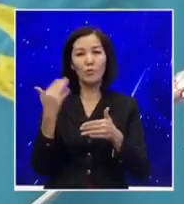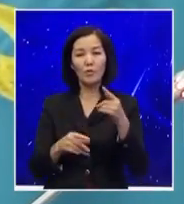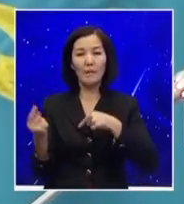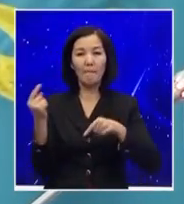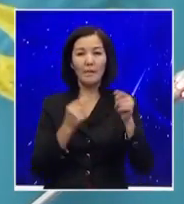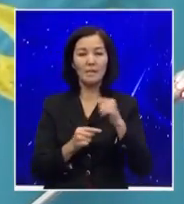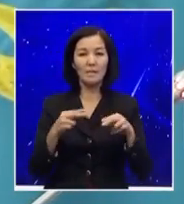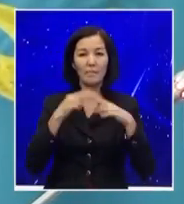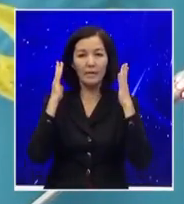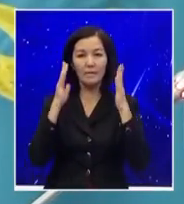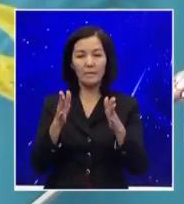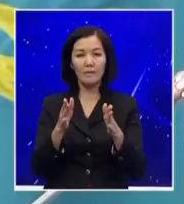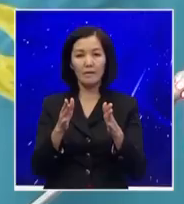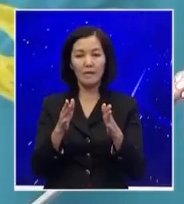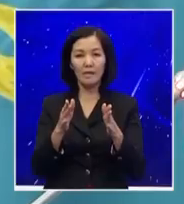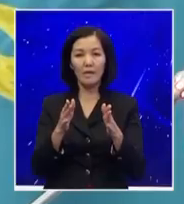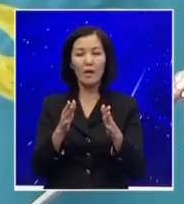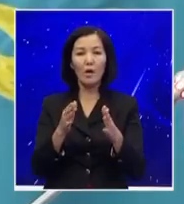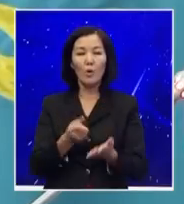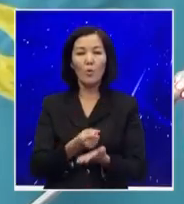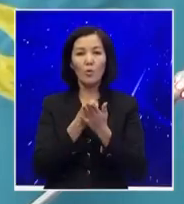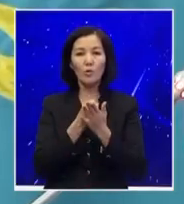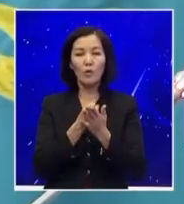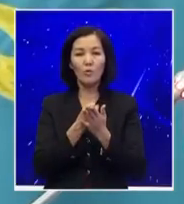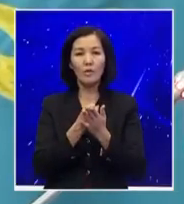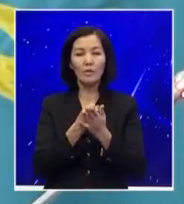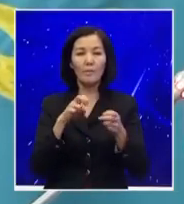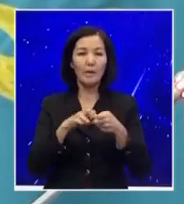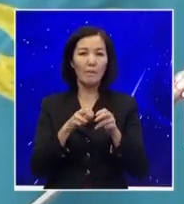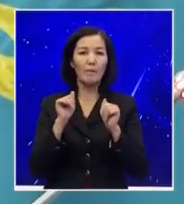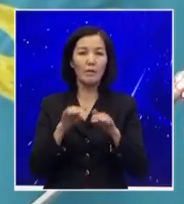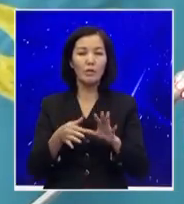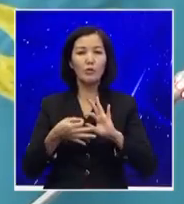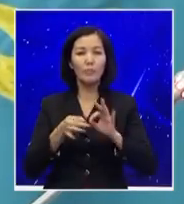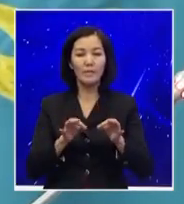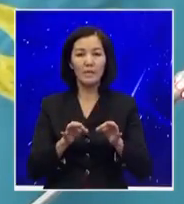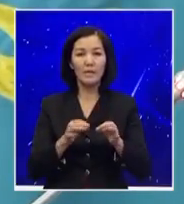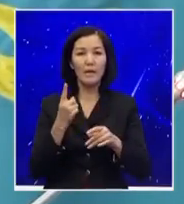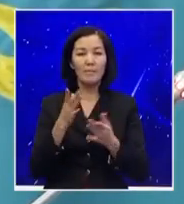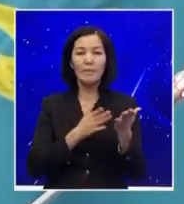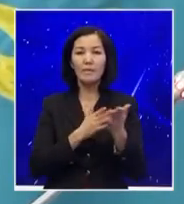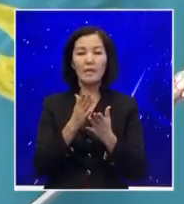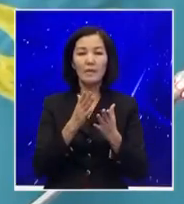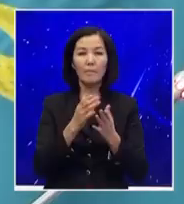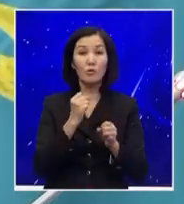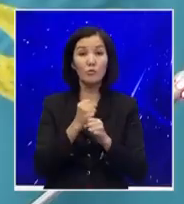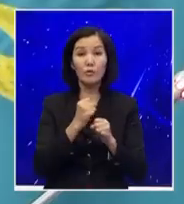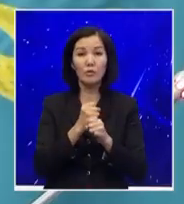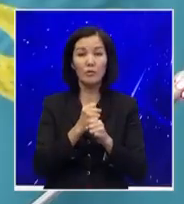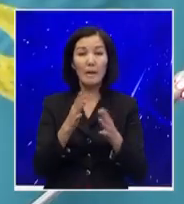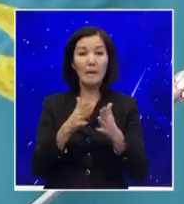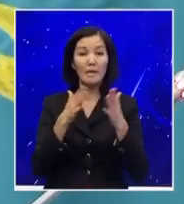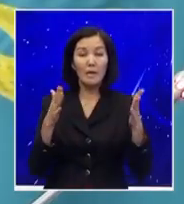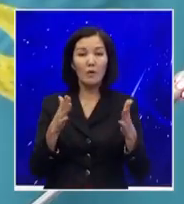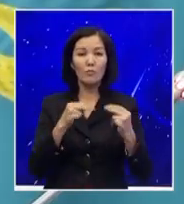бизнесте басымды бағыттар санатында. Оларды қолдауды тығырықтан шығару жағын пысықта. Бір саламен ғана айналысып кетпеңдер, кең ауқымда жұмыс